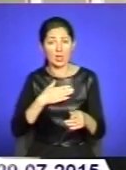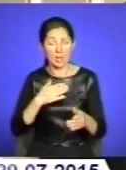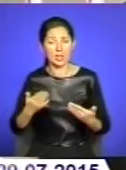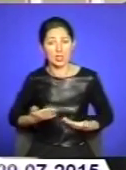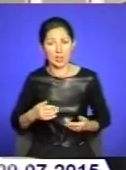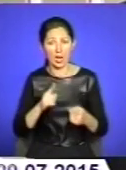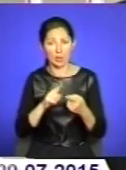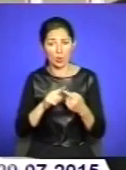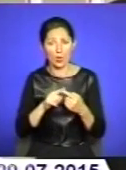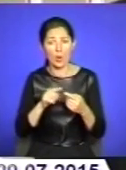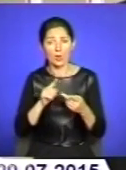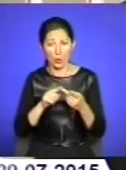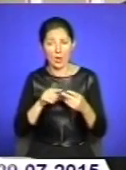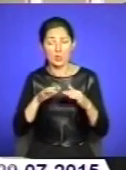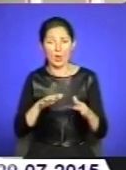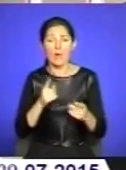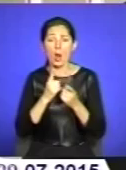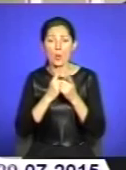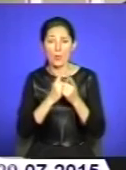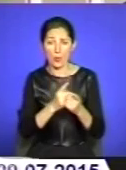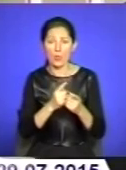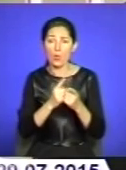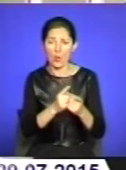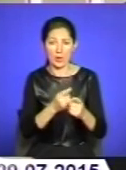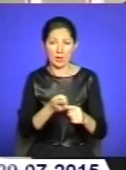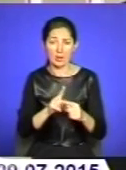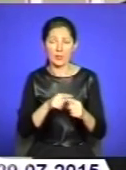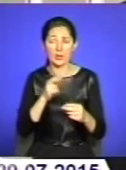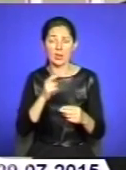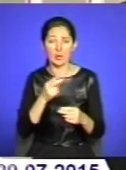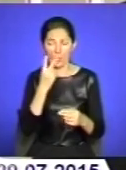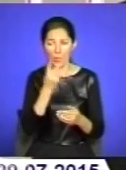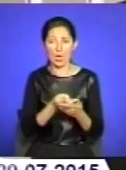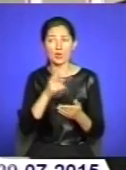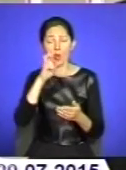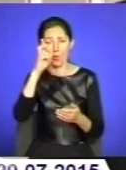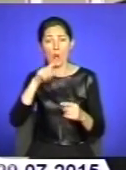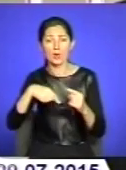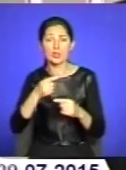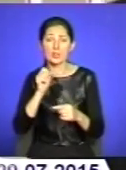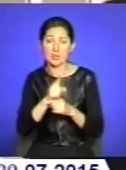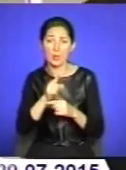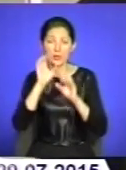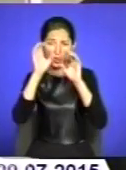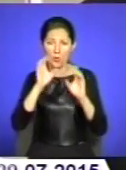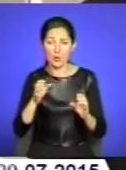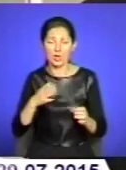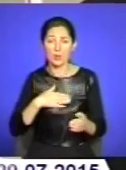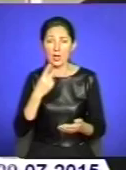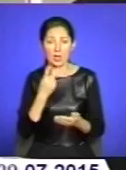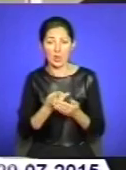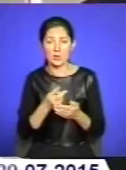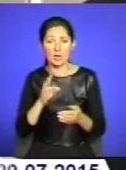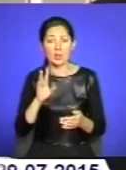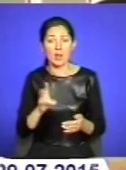який довершує Господь Бог через заповіді Божі. І ми дивимося на митрополита, що не служимо для того, щоб нам хтось служив,